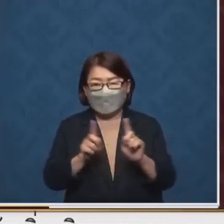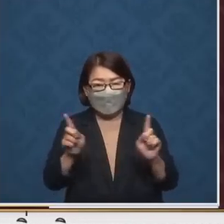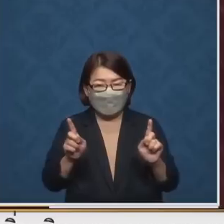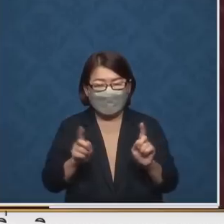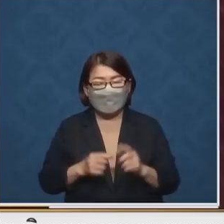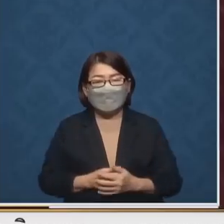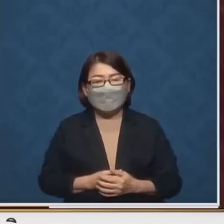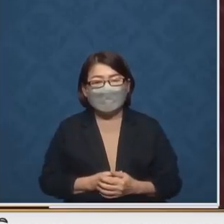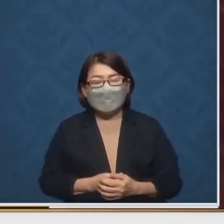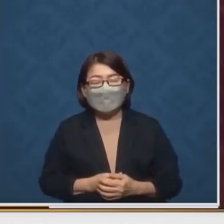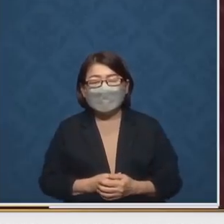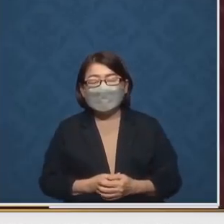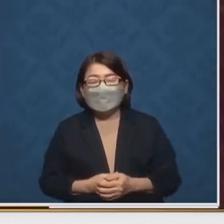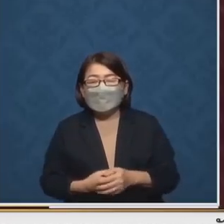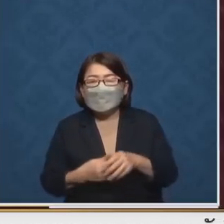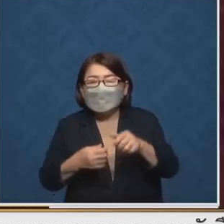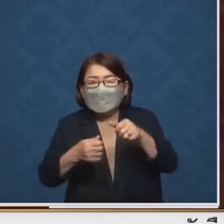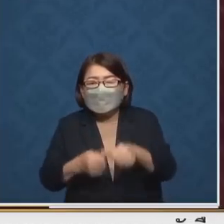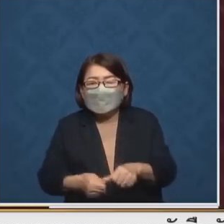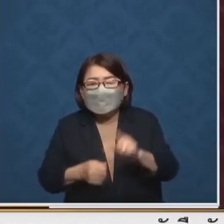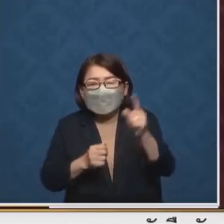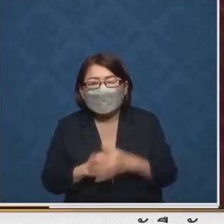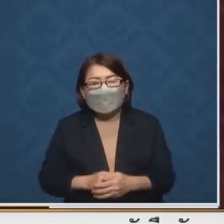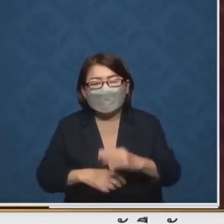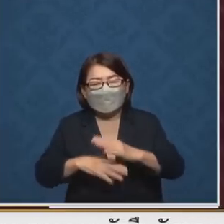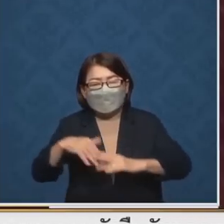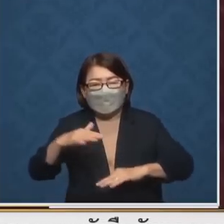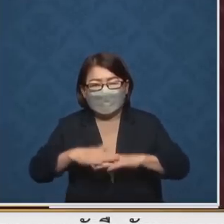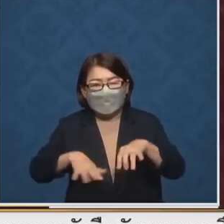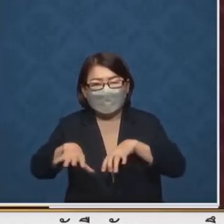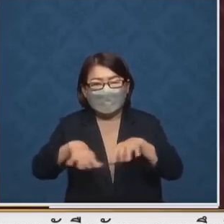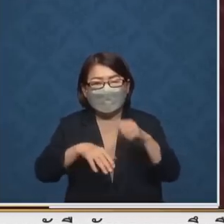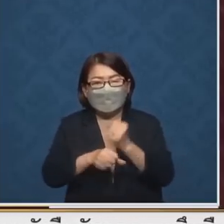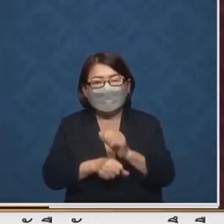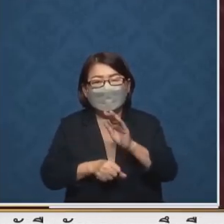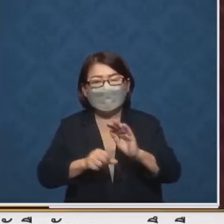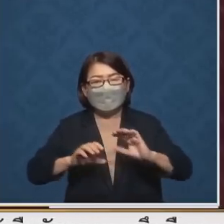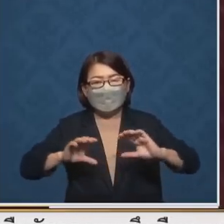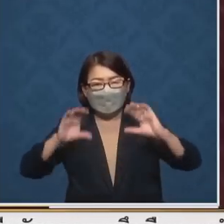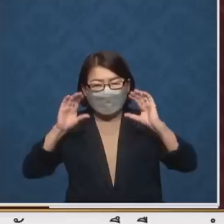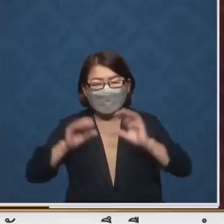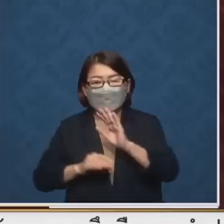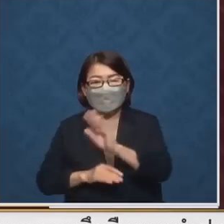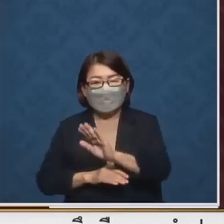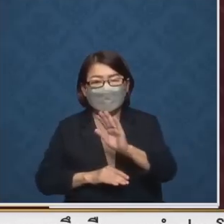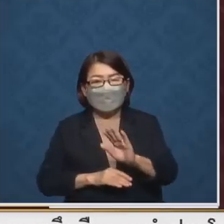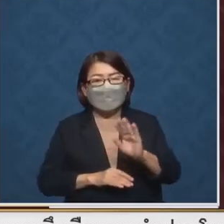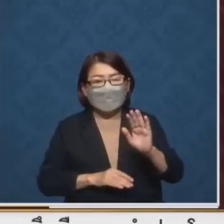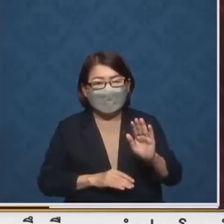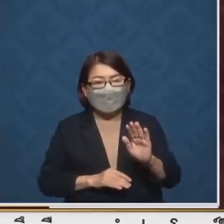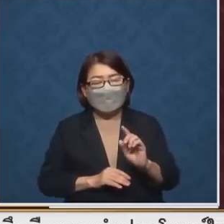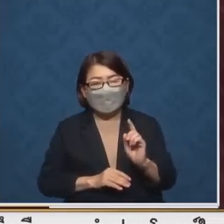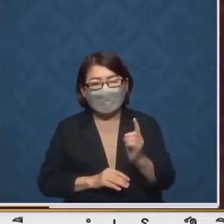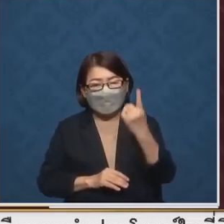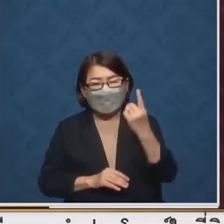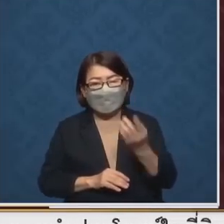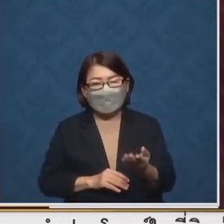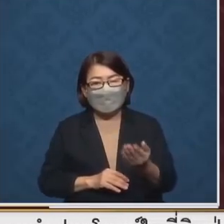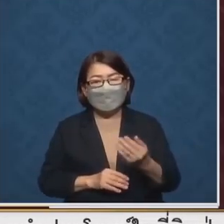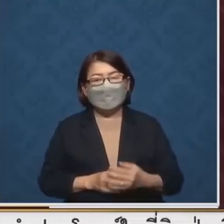่ต่างกันขึนอยู่กับฝมือการบริหารงานของรัฐบางแต่และประเทศครัแผนตอไปครับ